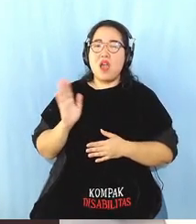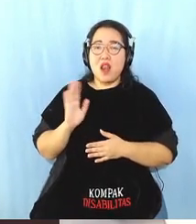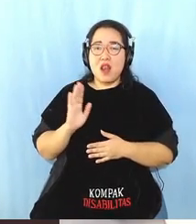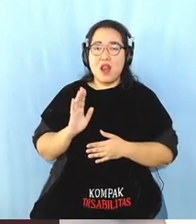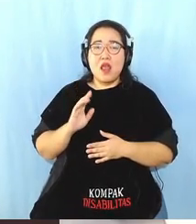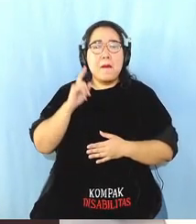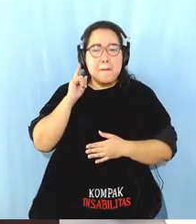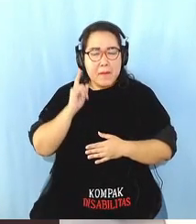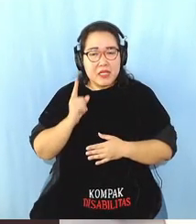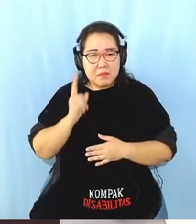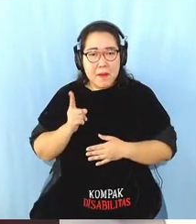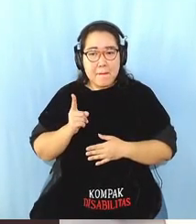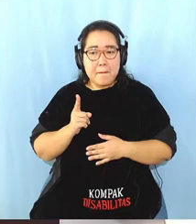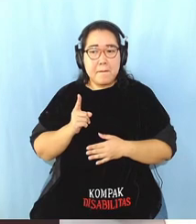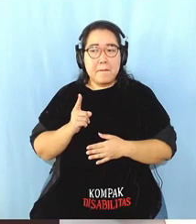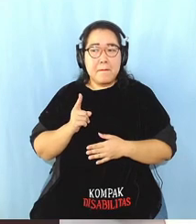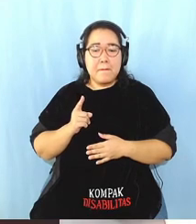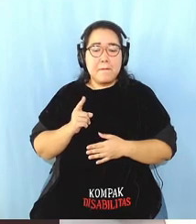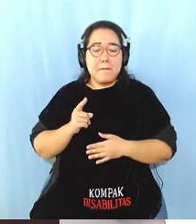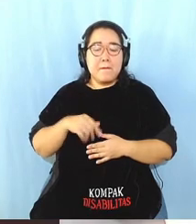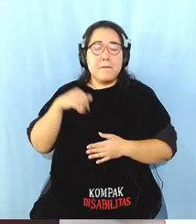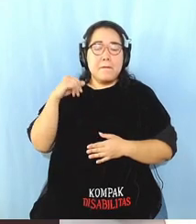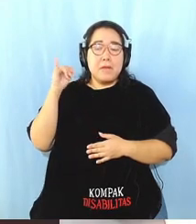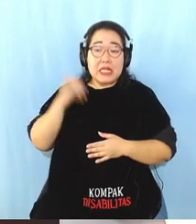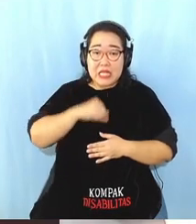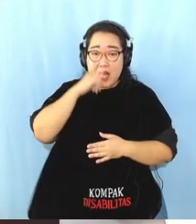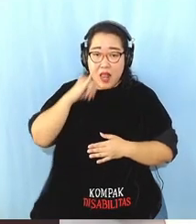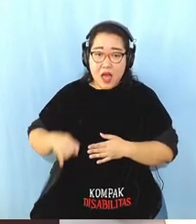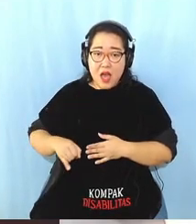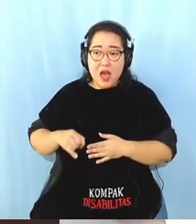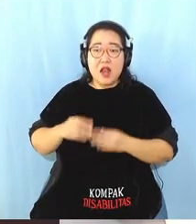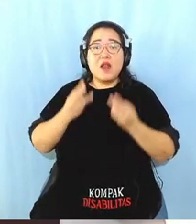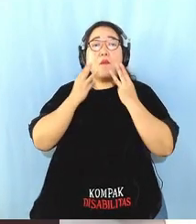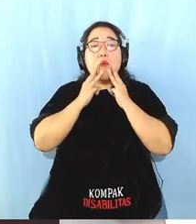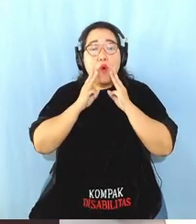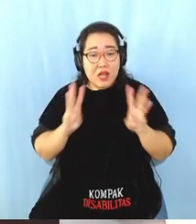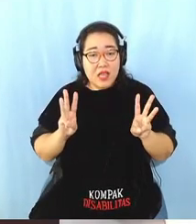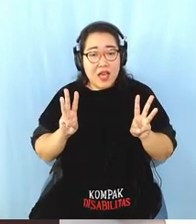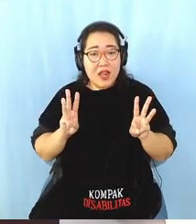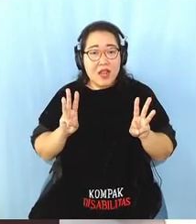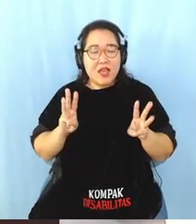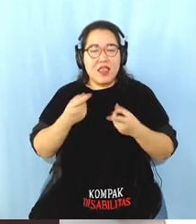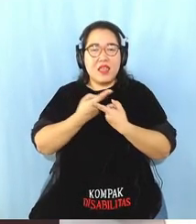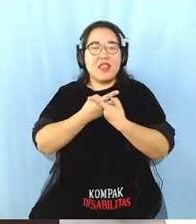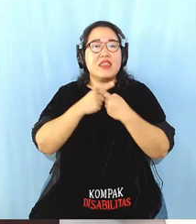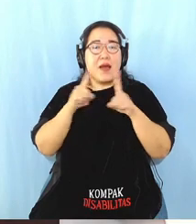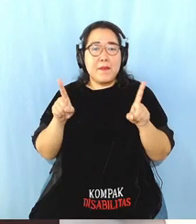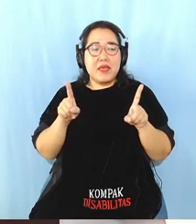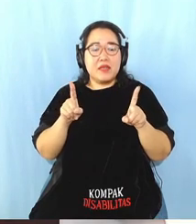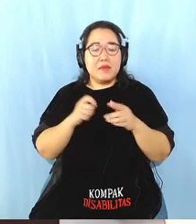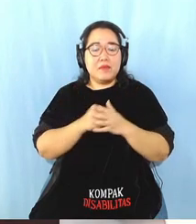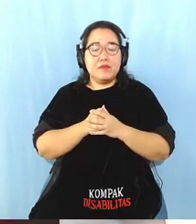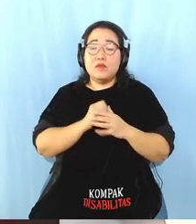kesalahan-kesalahan yang dilakukan dalam pewartaannya. Tetapi itu